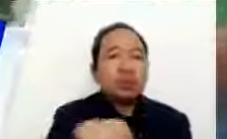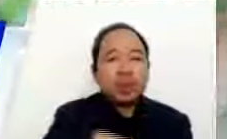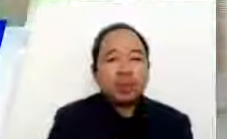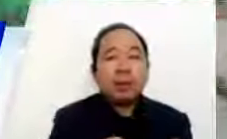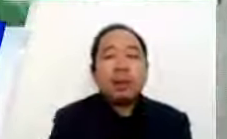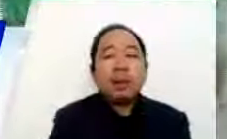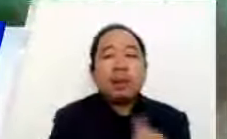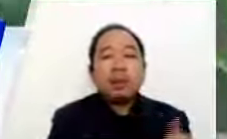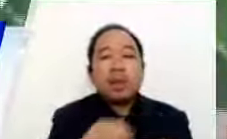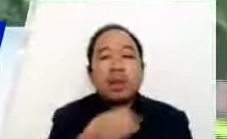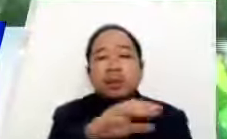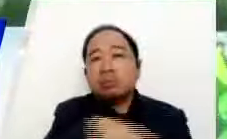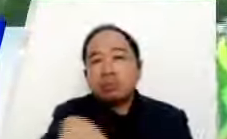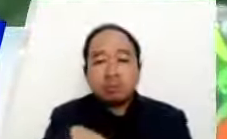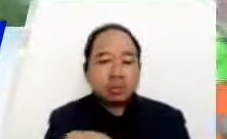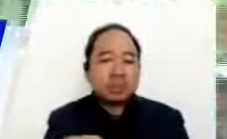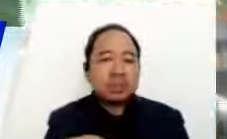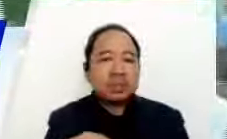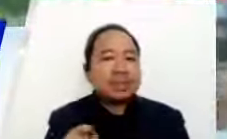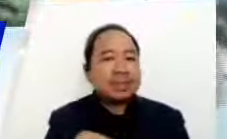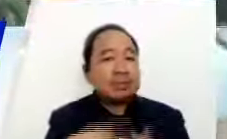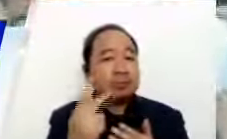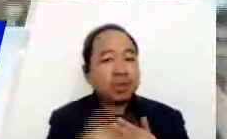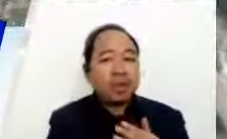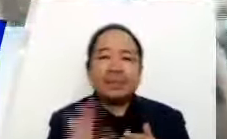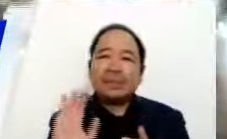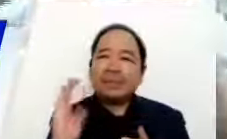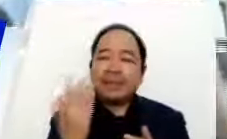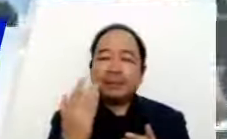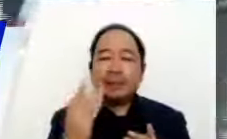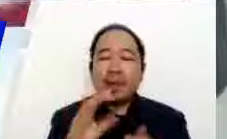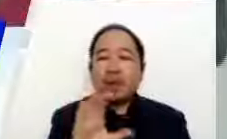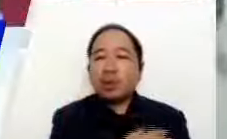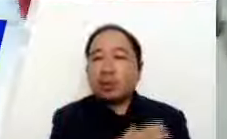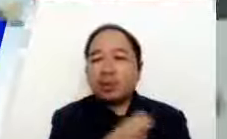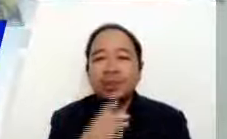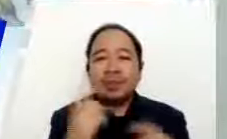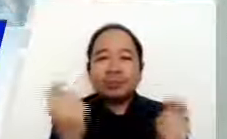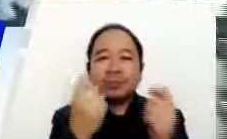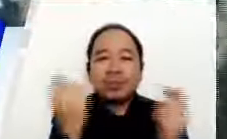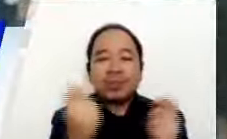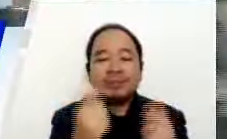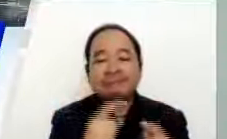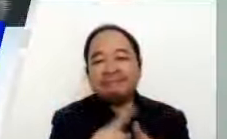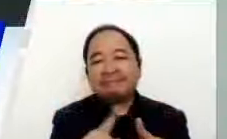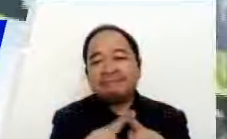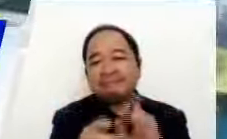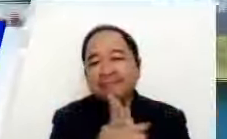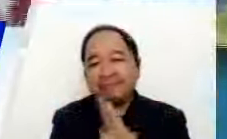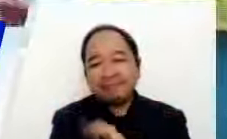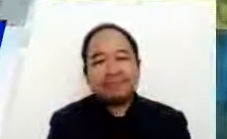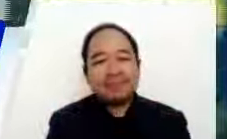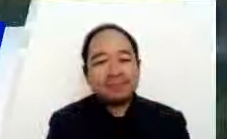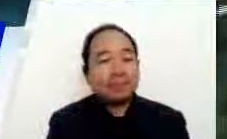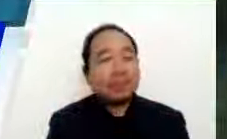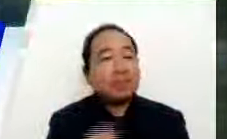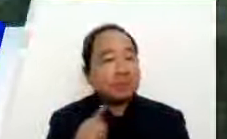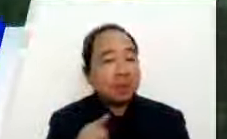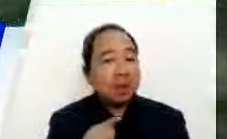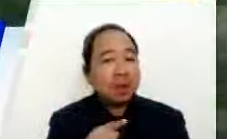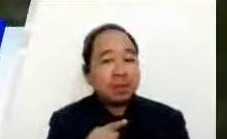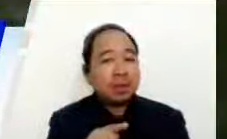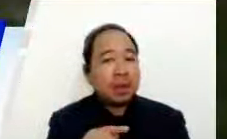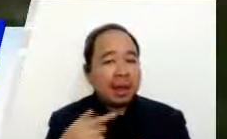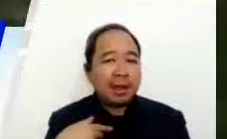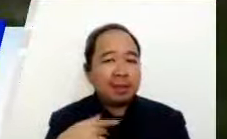programang nagmistulan na ring concert at Festival of Talents. Mahaba-haba itong presentation ng